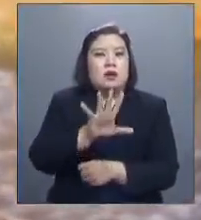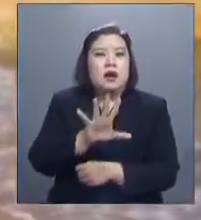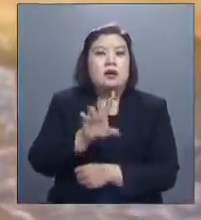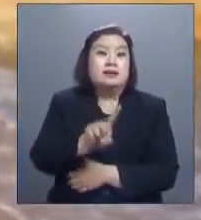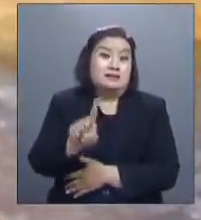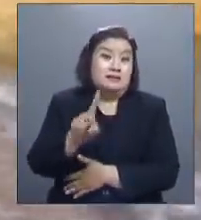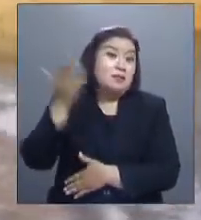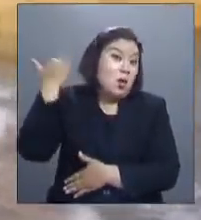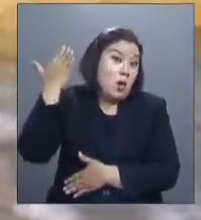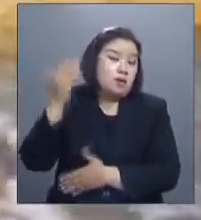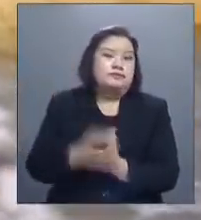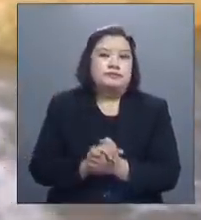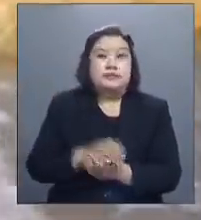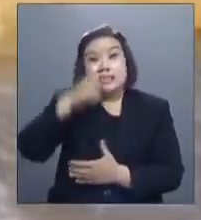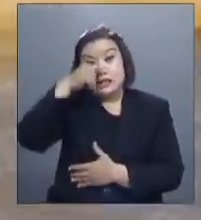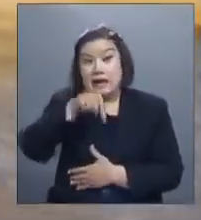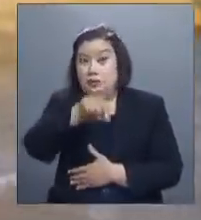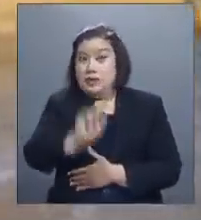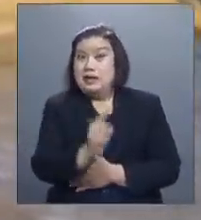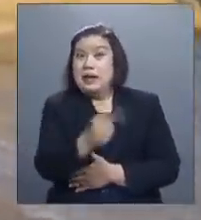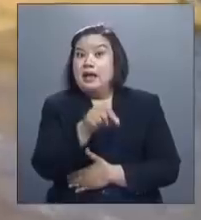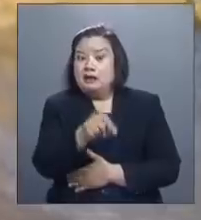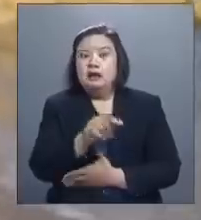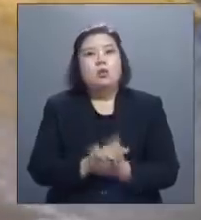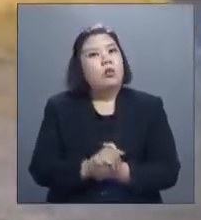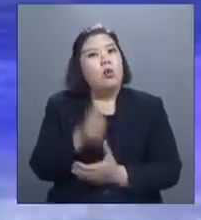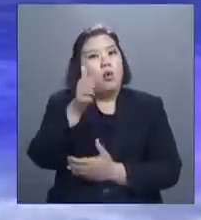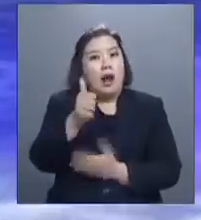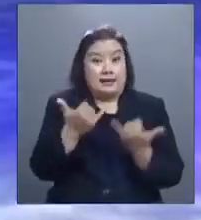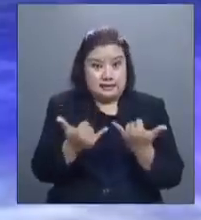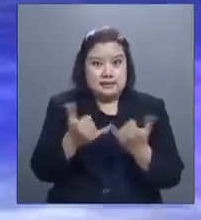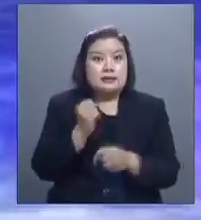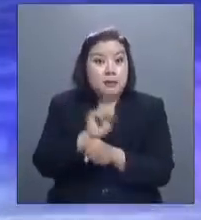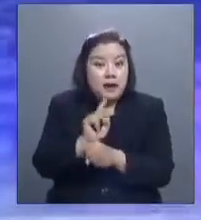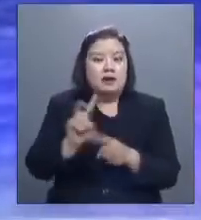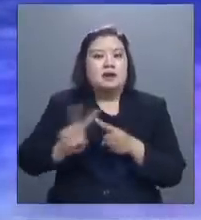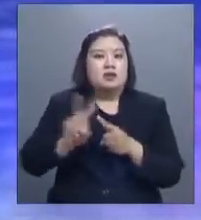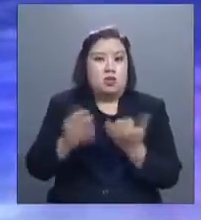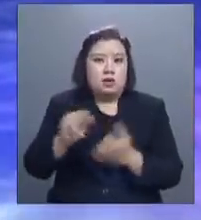นิโคลีนจึงเป็นนางงามไทยคนแรกที่ประสบความสำเร็จมากที่สุดบนเวที